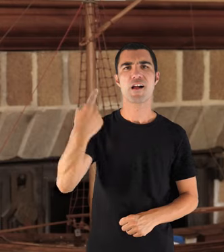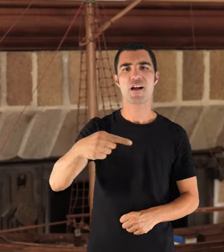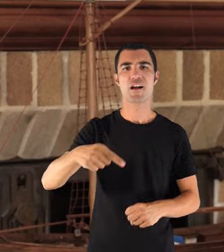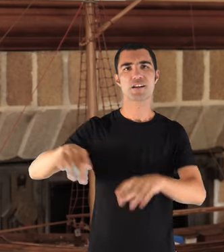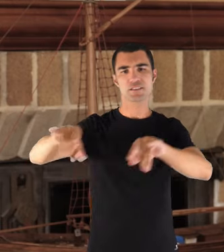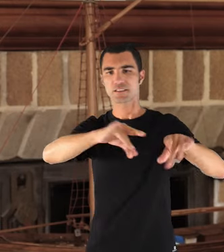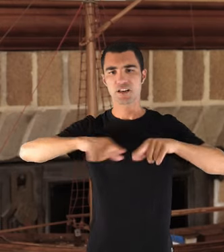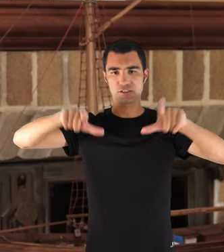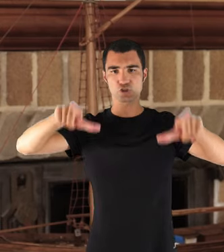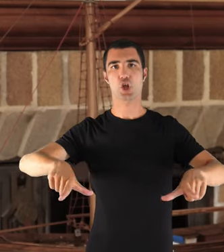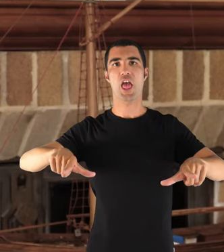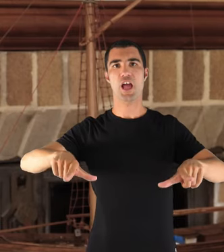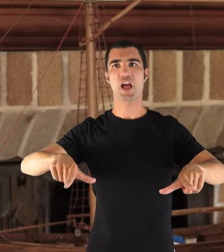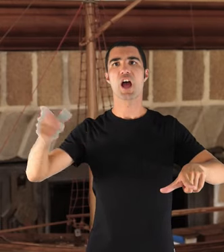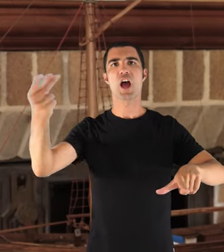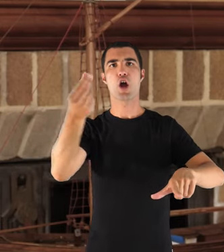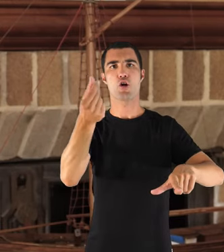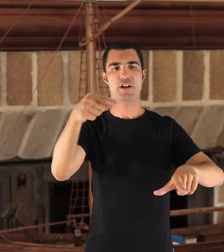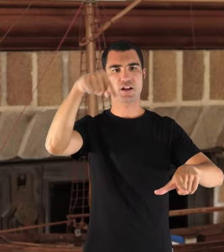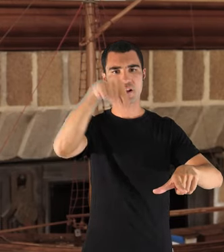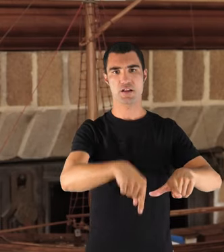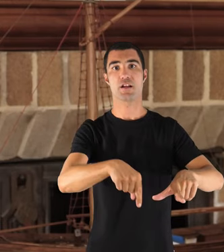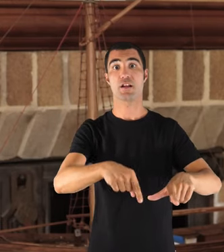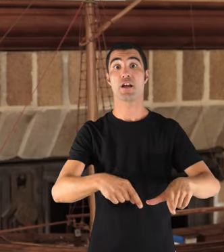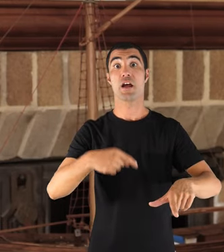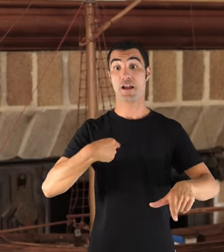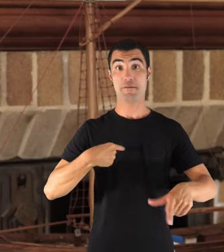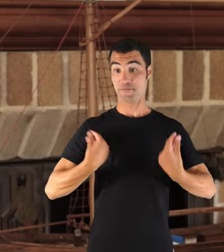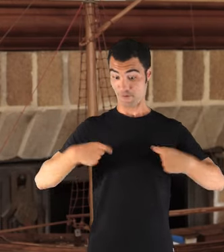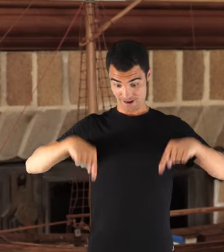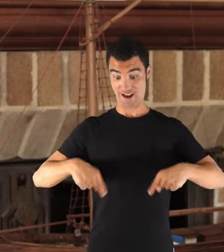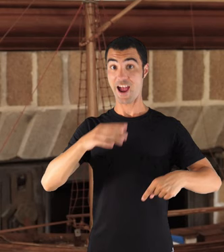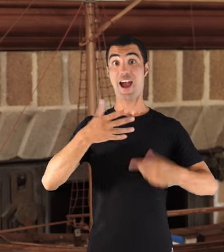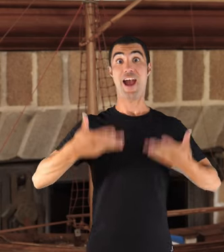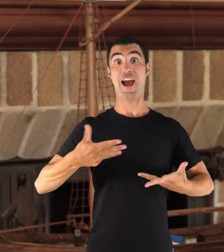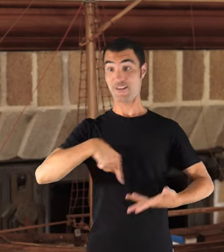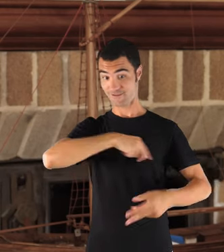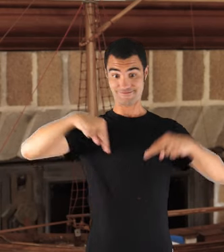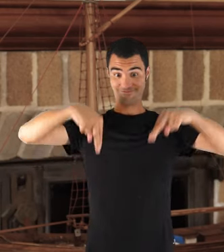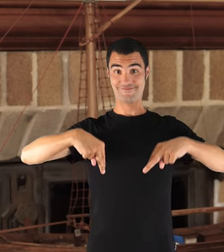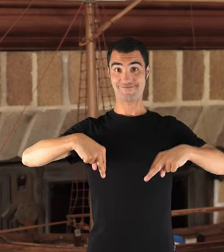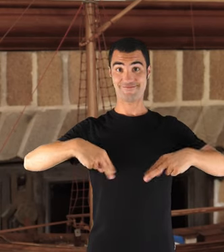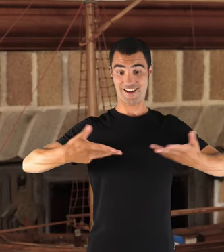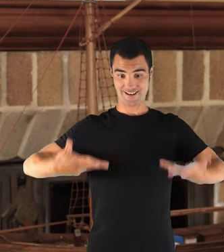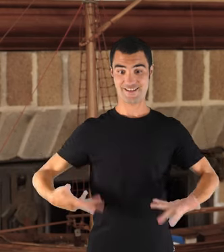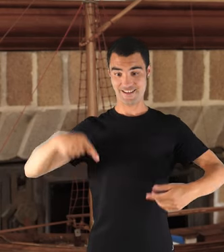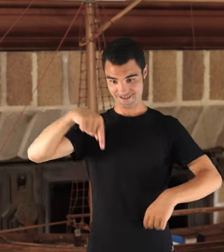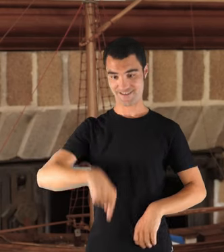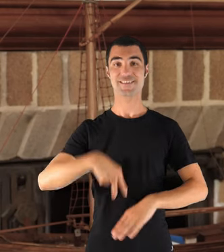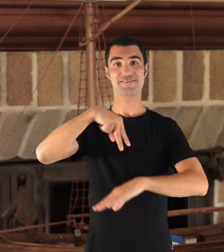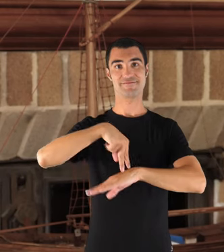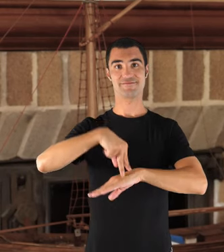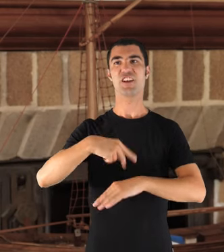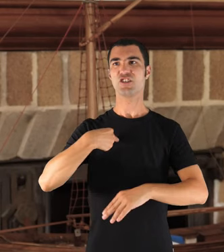un solar que havien comprat, precisament des d'aquí on està mare, i ja vaig proposar